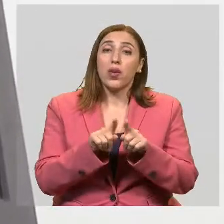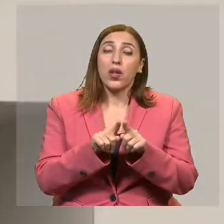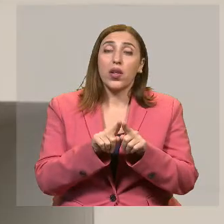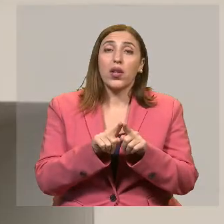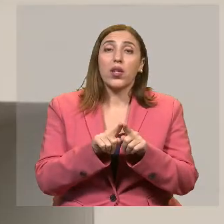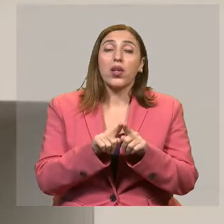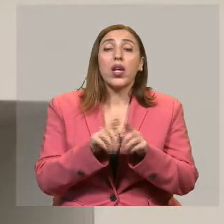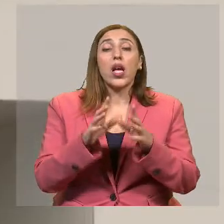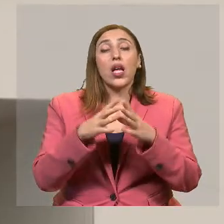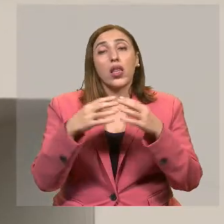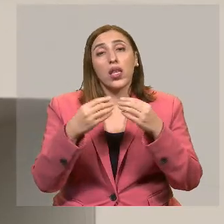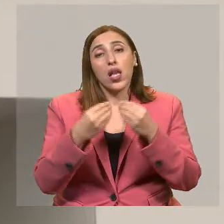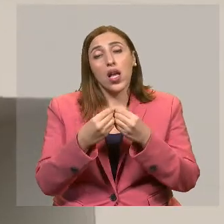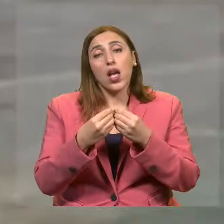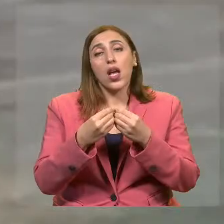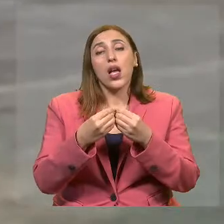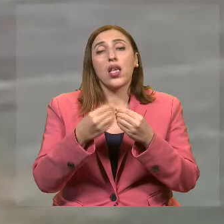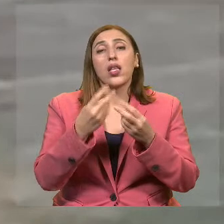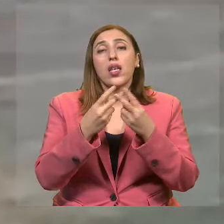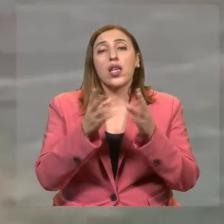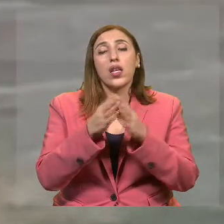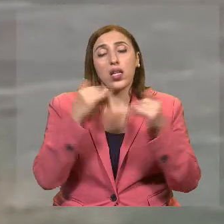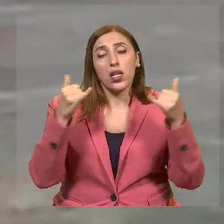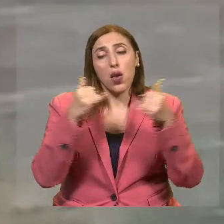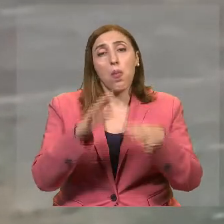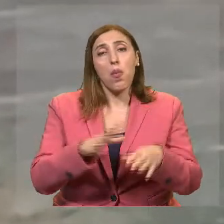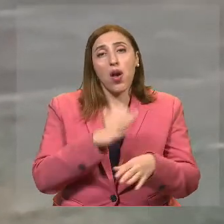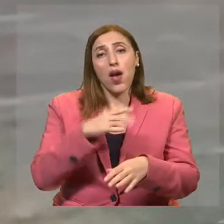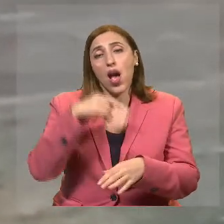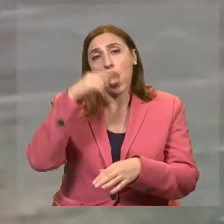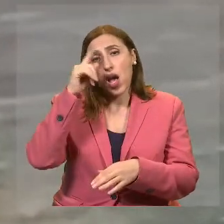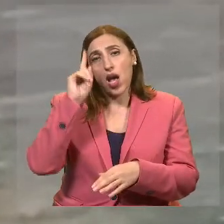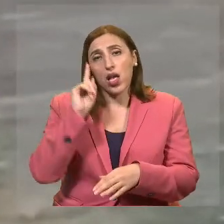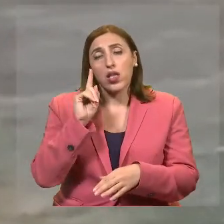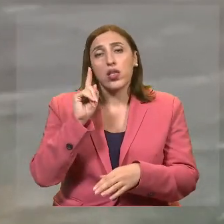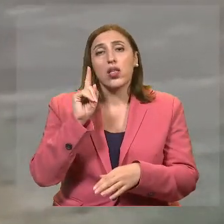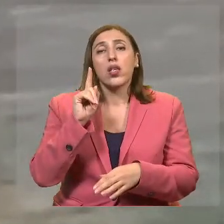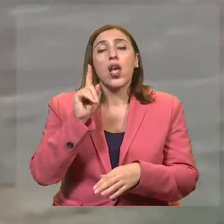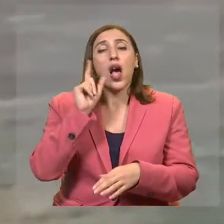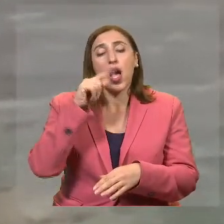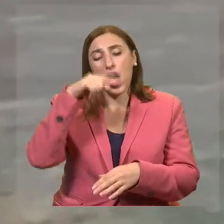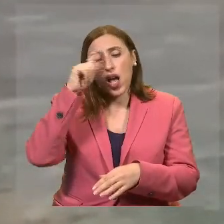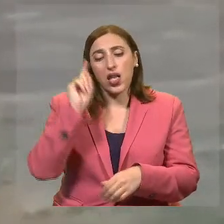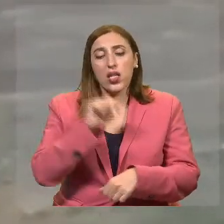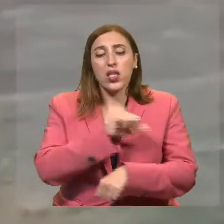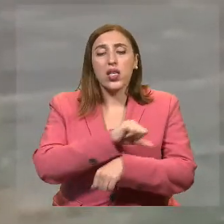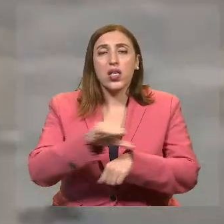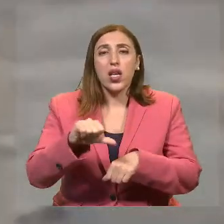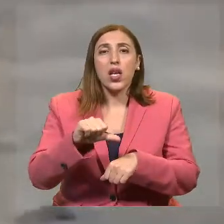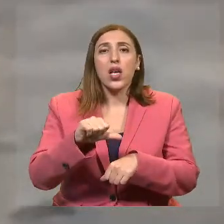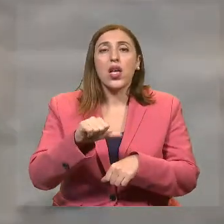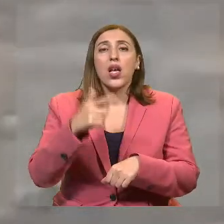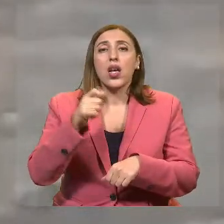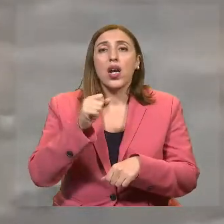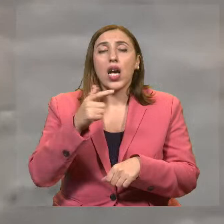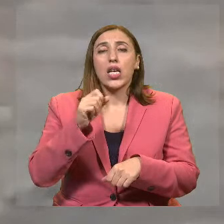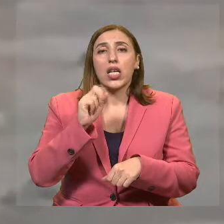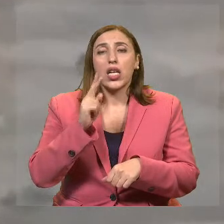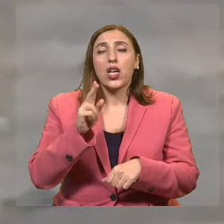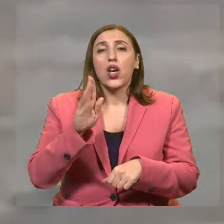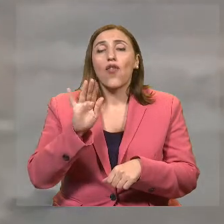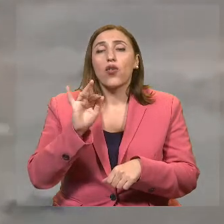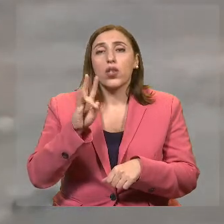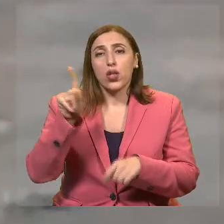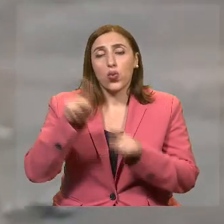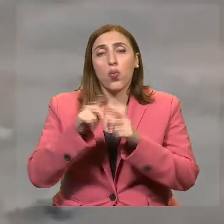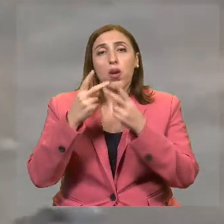կապ ապահովել ընտանիքի անդամների հետ։ Նրանցից է նաև Ադրբեջանի կողմից հայ-ադրբեջանական սահմանին ձերբակալված Գագիկ Ոսկանյանը։ Նրա